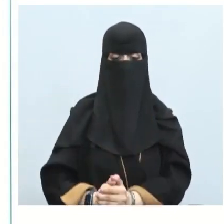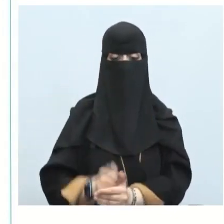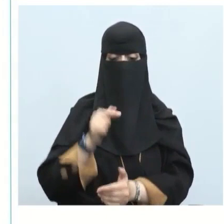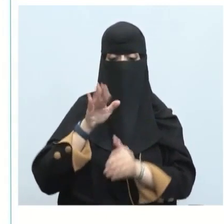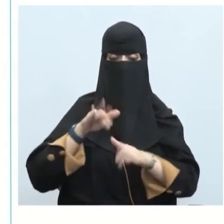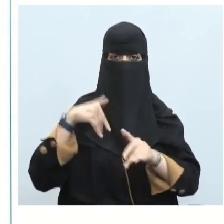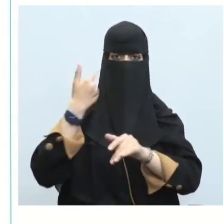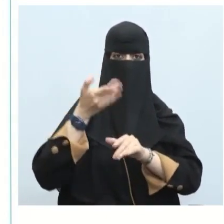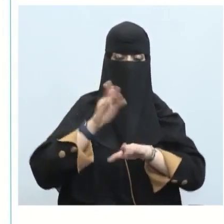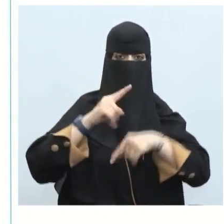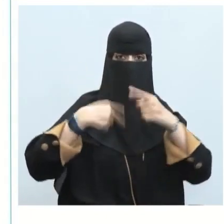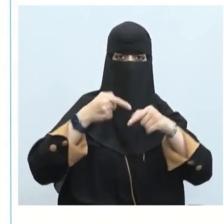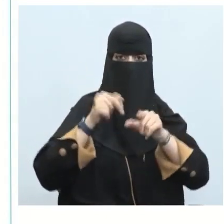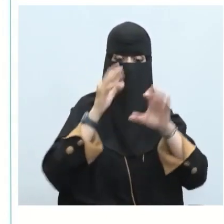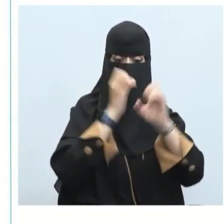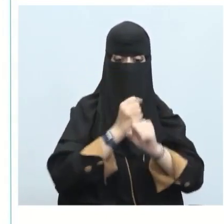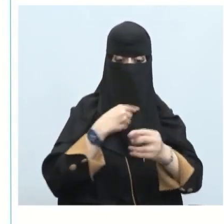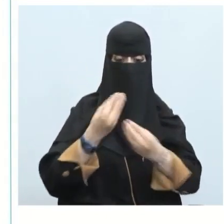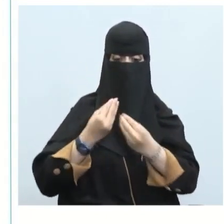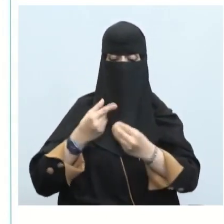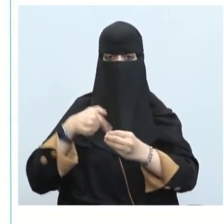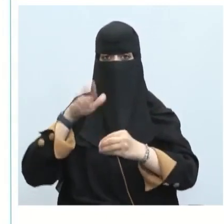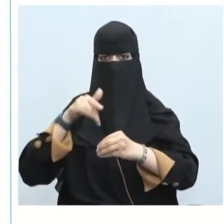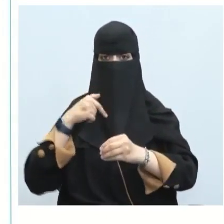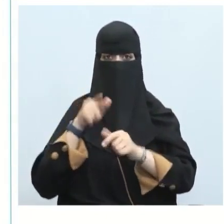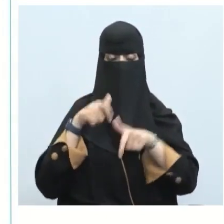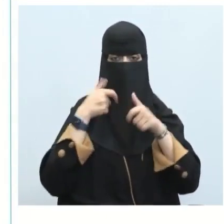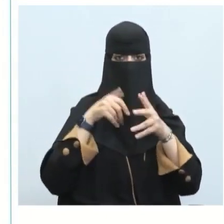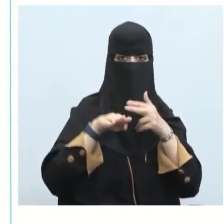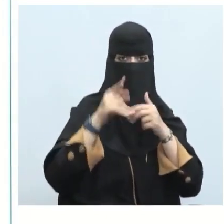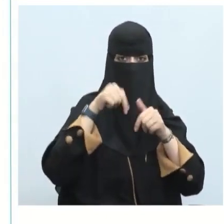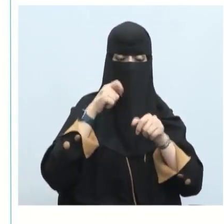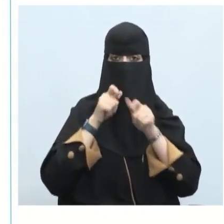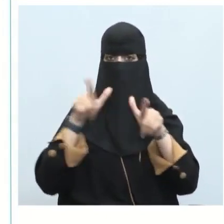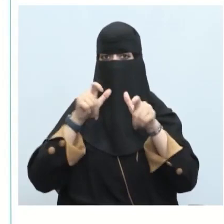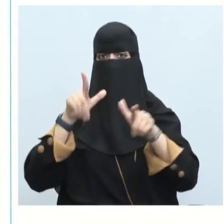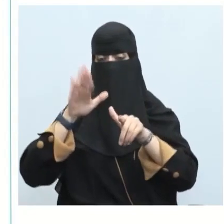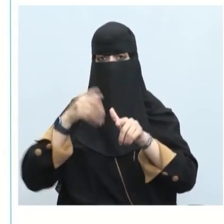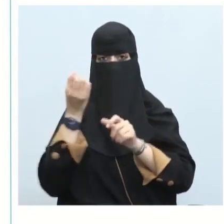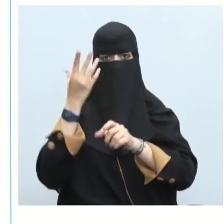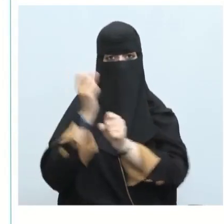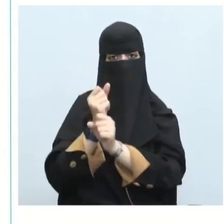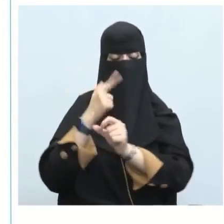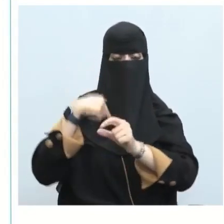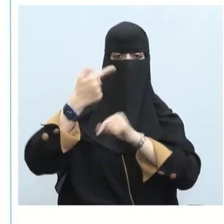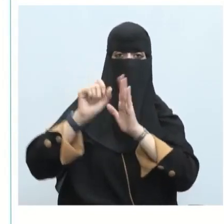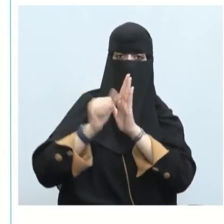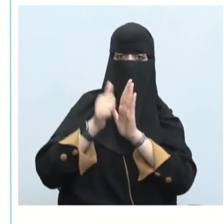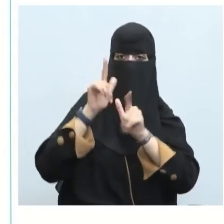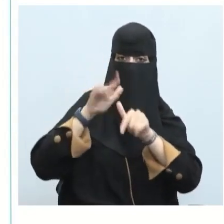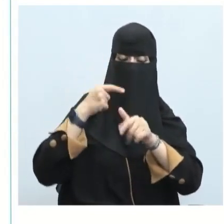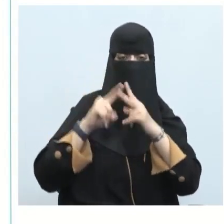ايضا تحافظ على تفاعل العملاء من خلال ماذا من خلال اطلاعهم على اخبار الشركه والتحديثات الخاصه